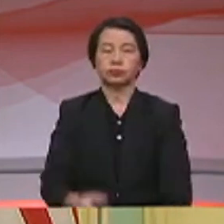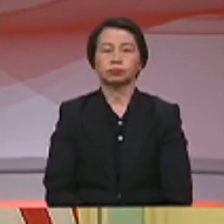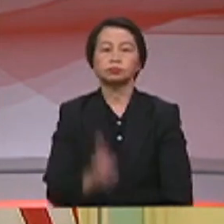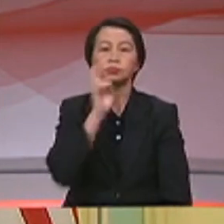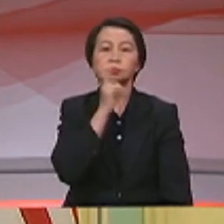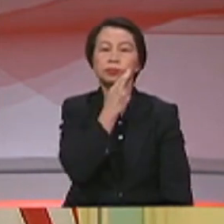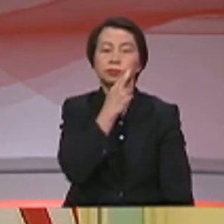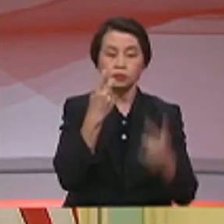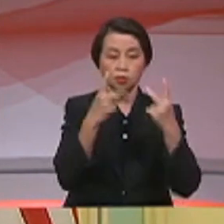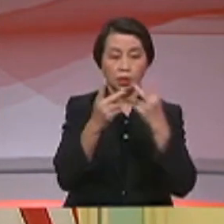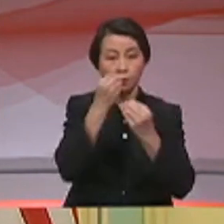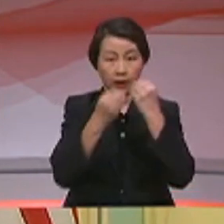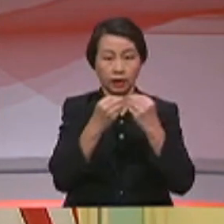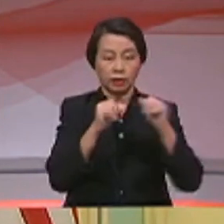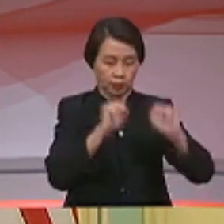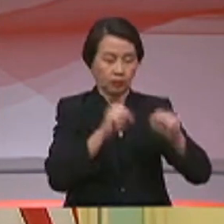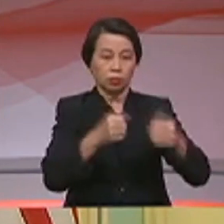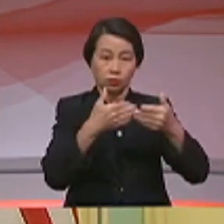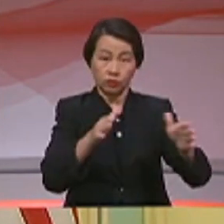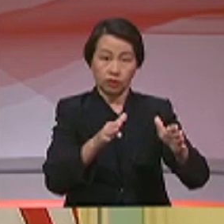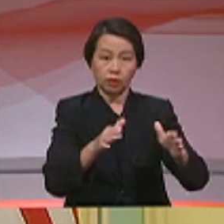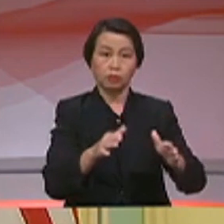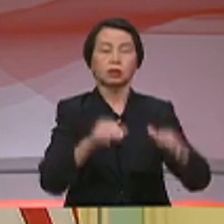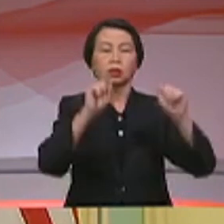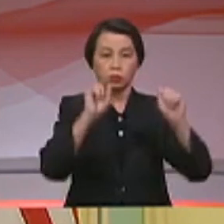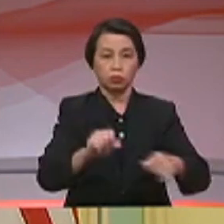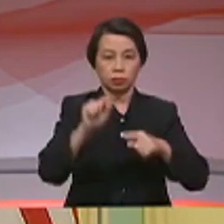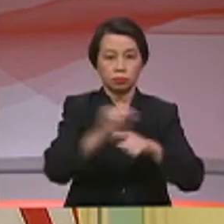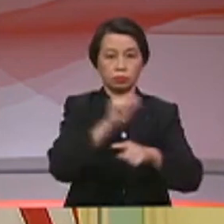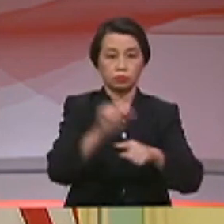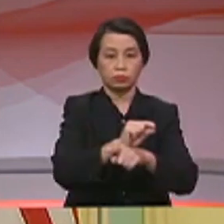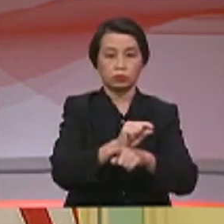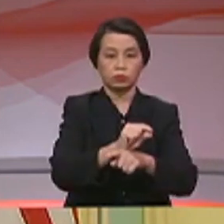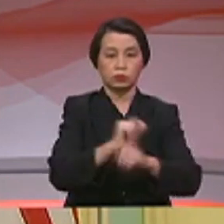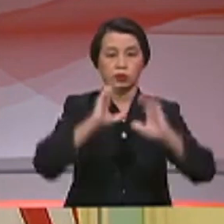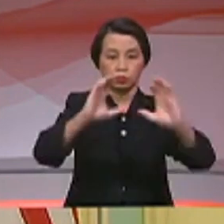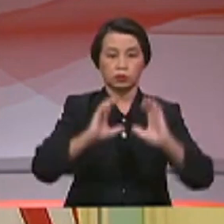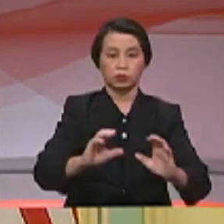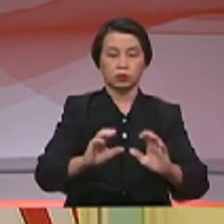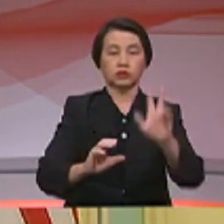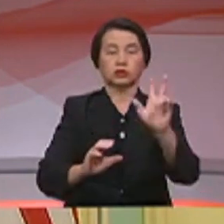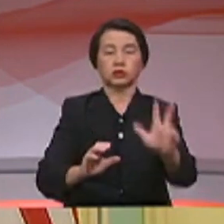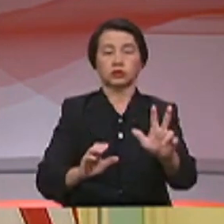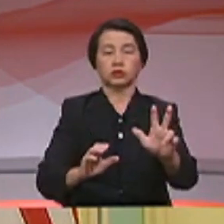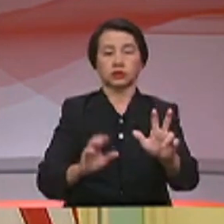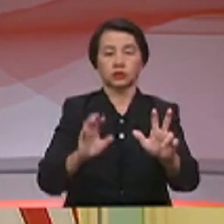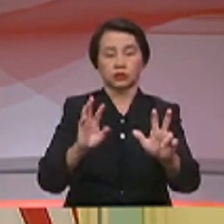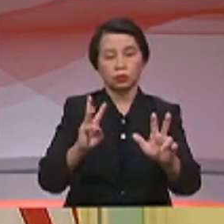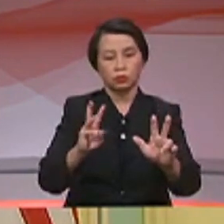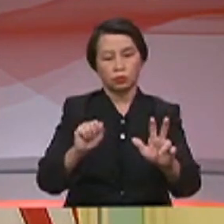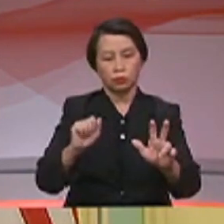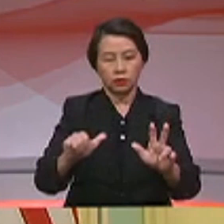Restoran dan kedai makan walaupun dibenarkan hanya boleh menggunakan kaedah take away saja,